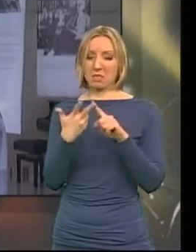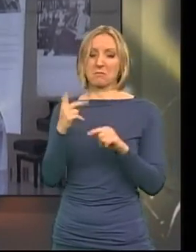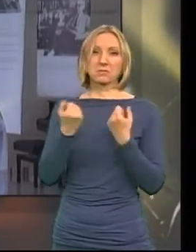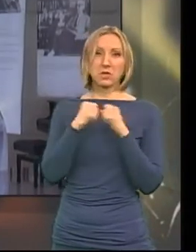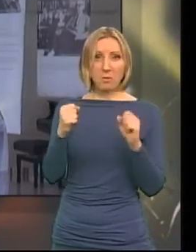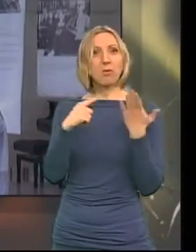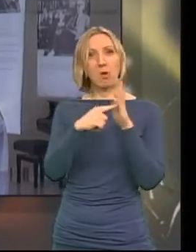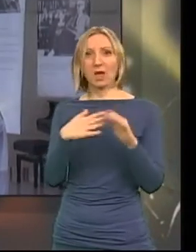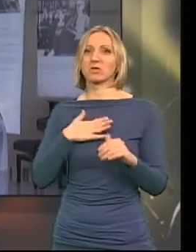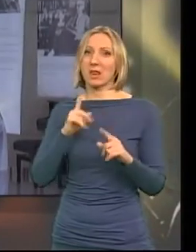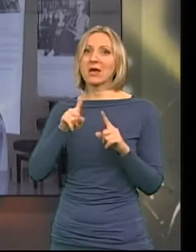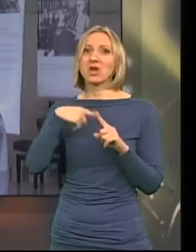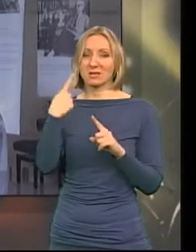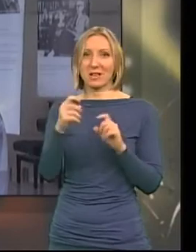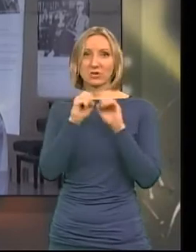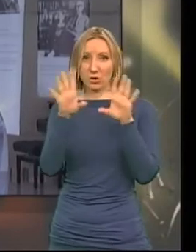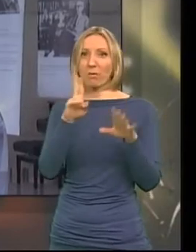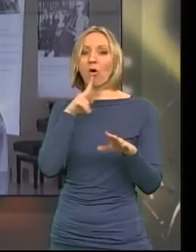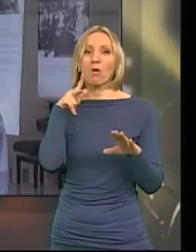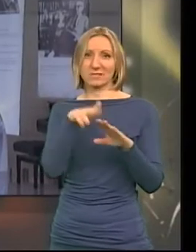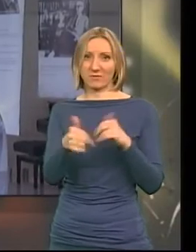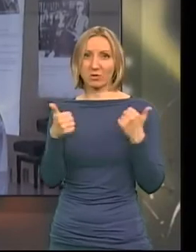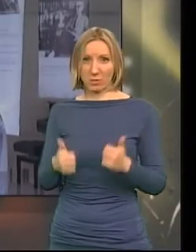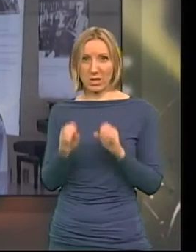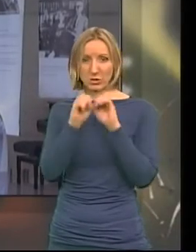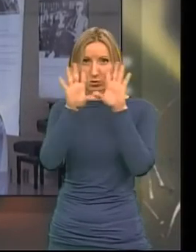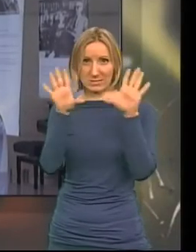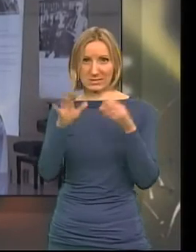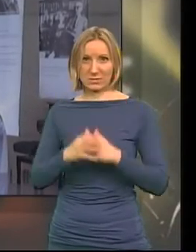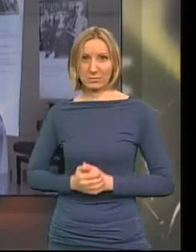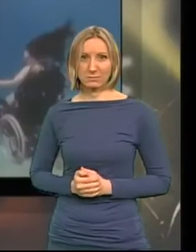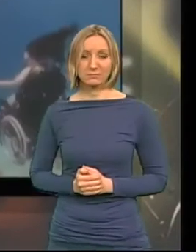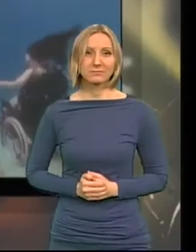sloboda, pokazuje i naša naredna rubrika kojom završavamo današnju emisiju.